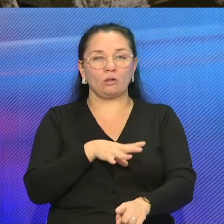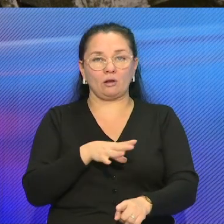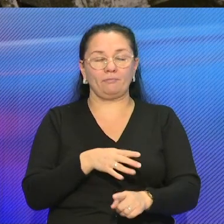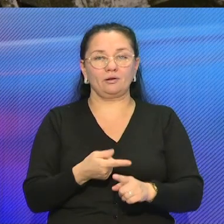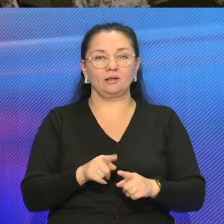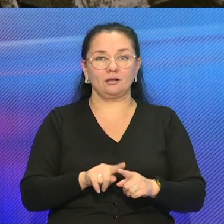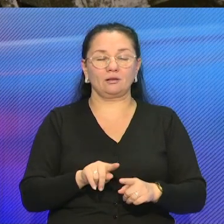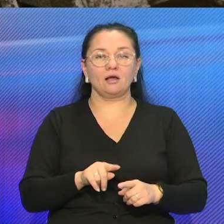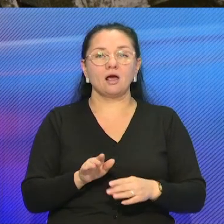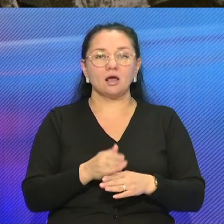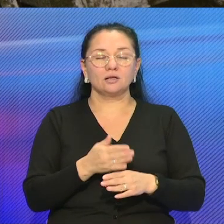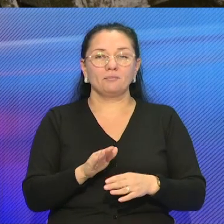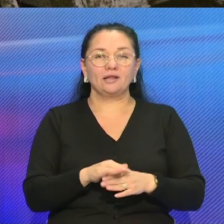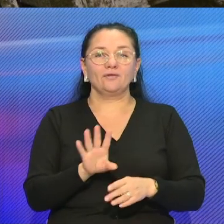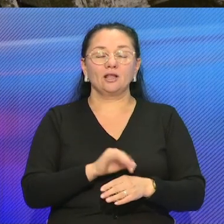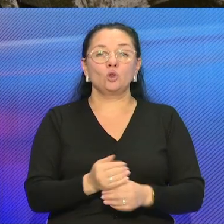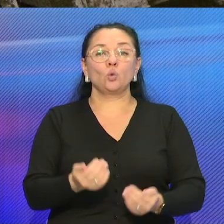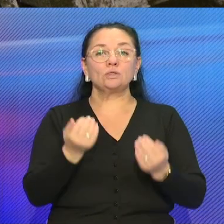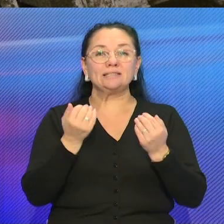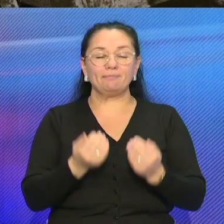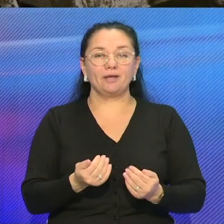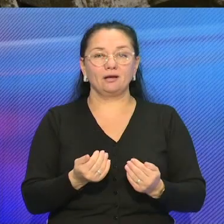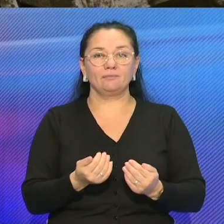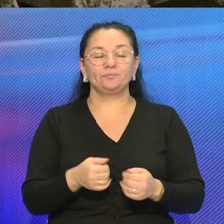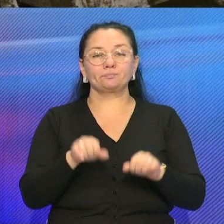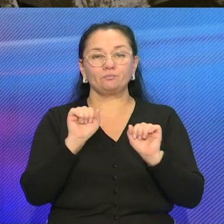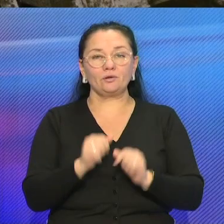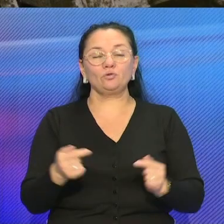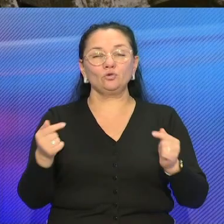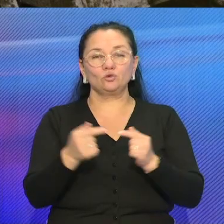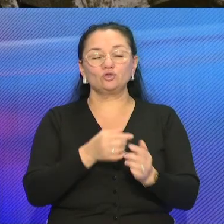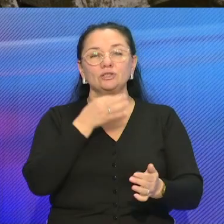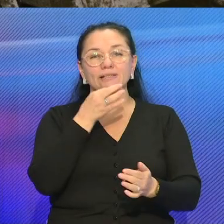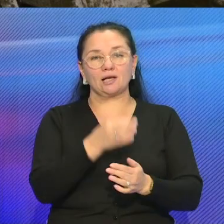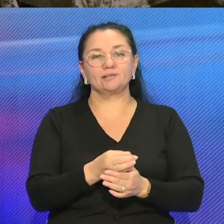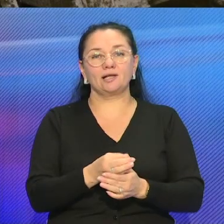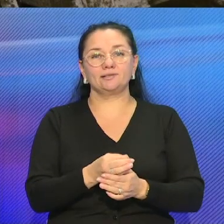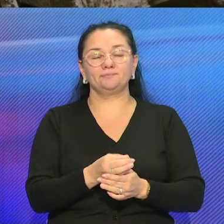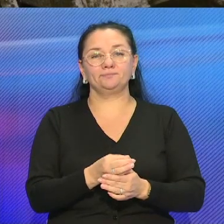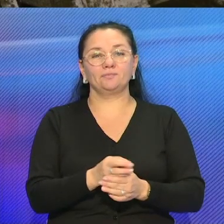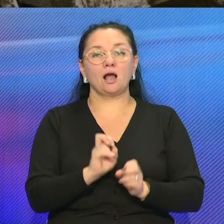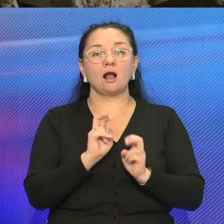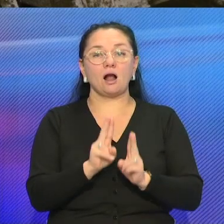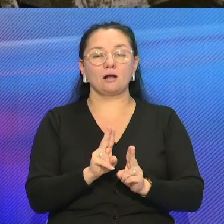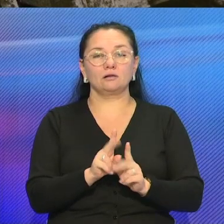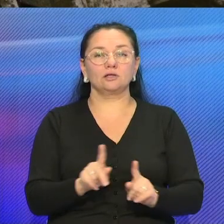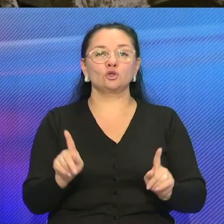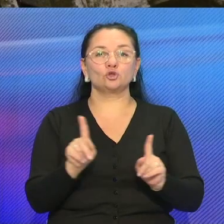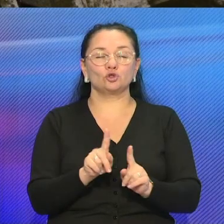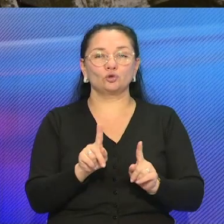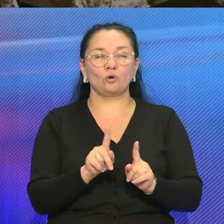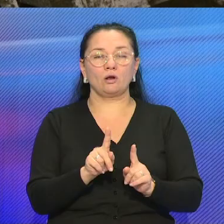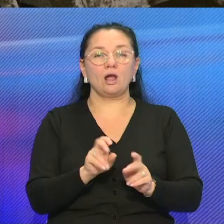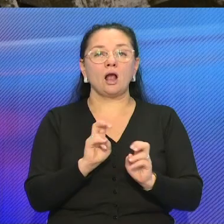поэтому теперь, зато теперь я вот могу точно сказать, вот, как, что, какую